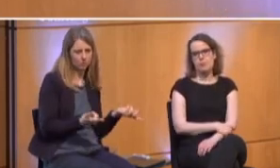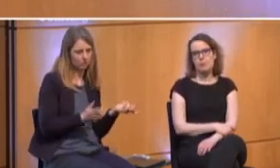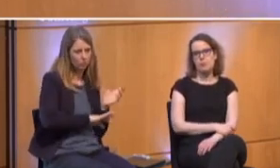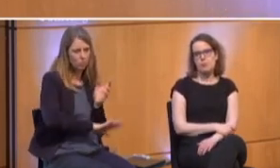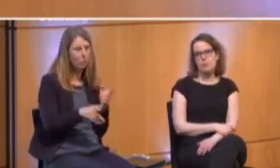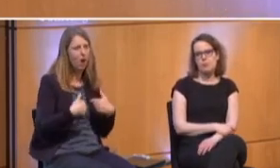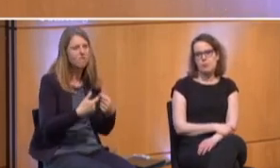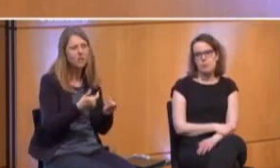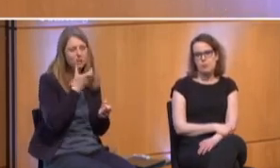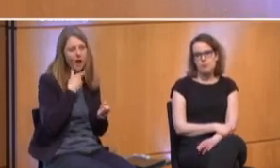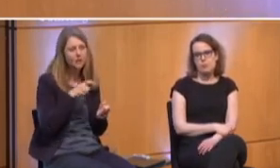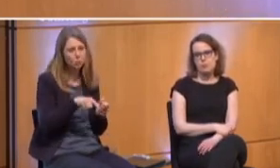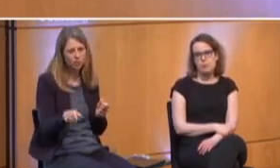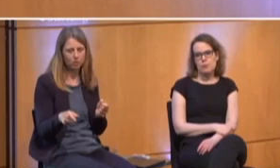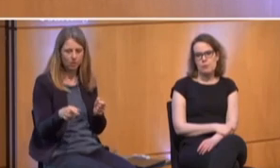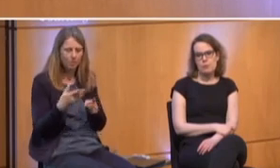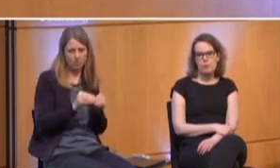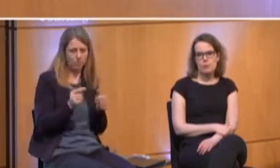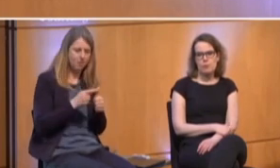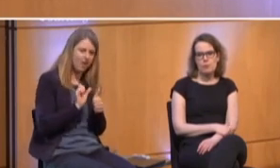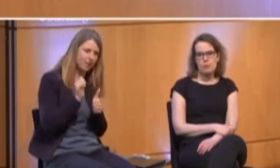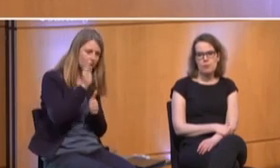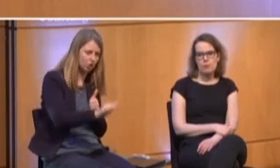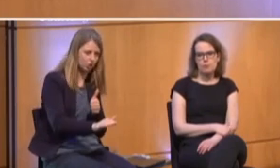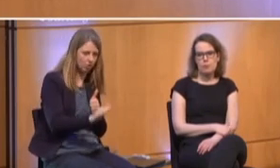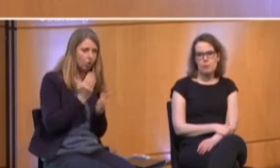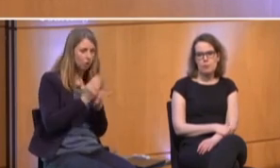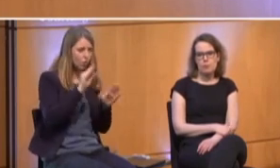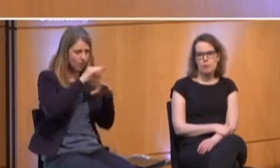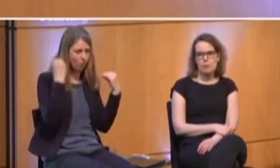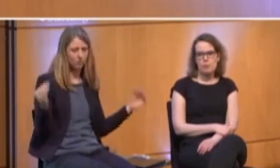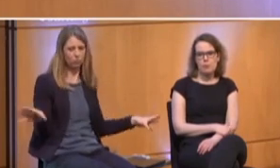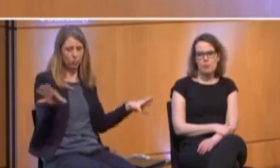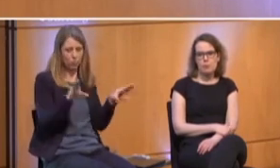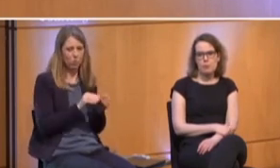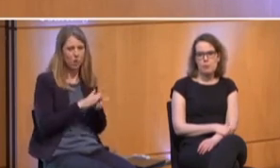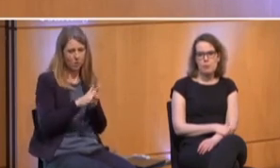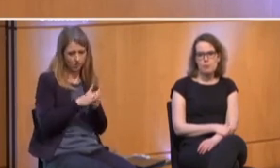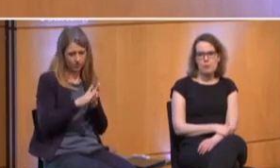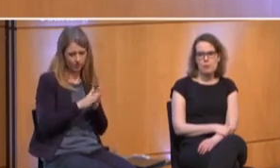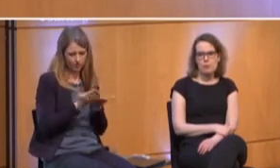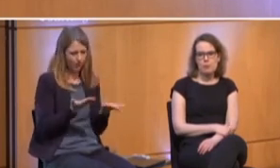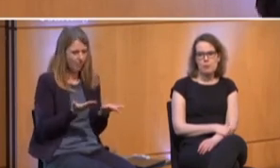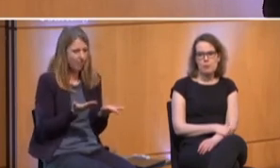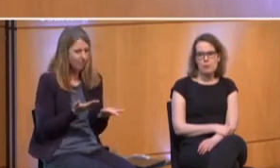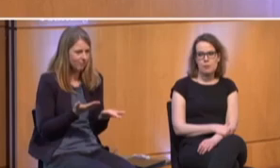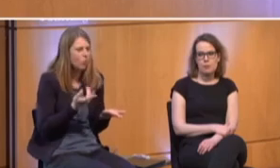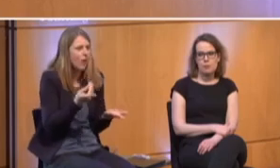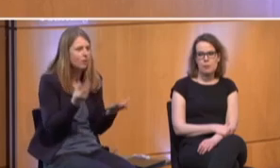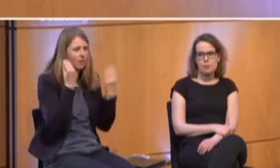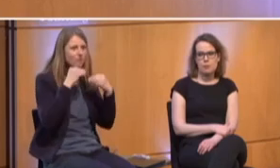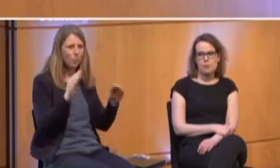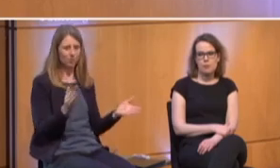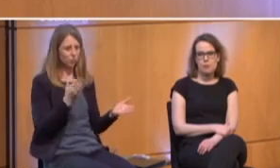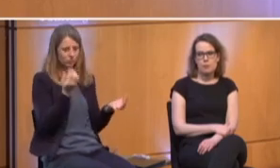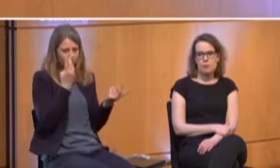allen Weichenheizungen, sondern bei Teilen von Weichenheizungen. Damit habe ich die Informationen zusammen. Gewonnen habe ich davon aber überhaupt noch nichts, weil ich die Informationen ja